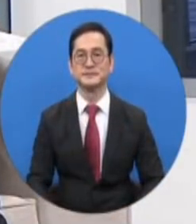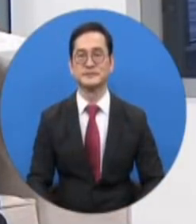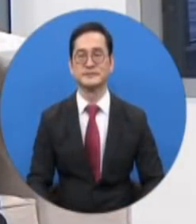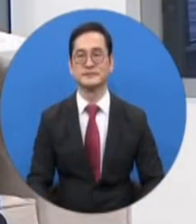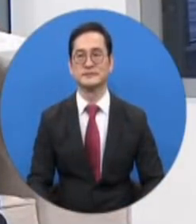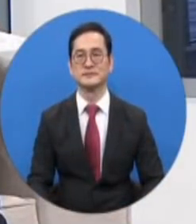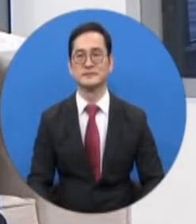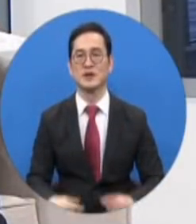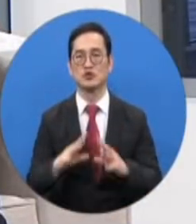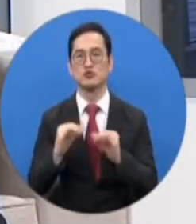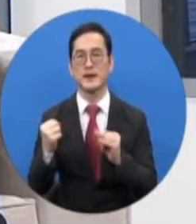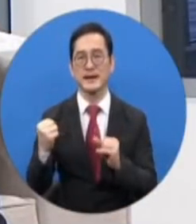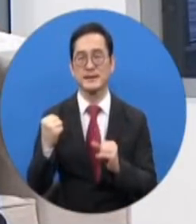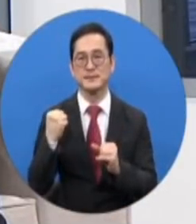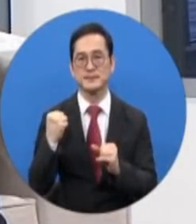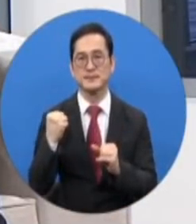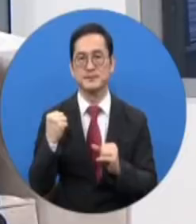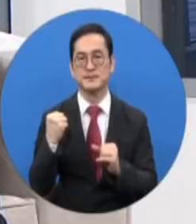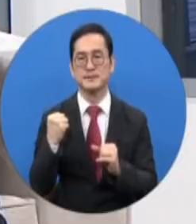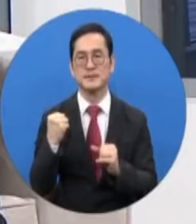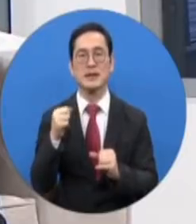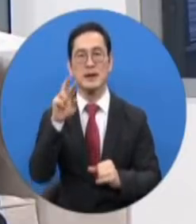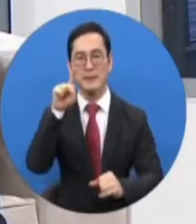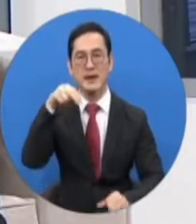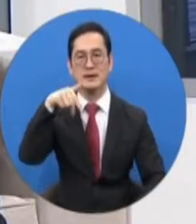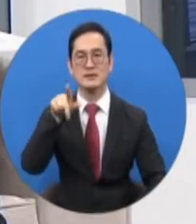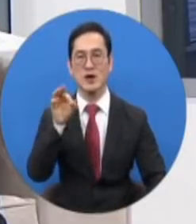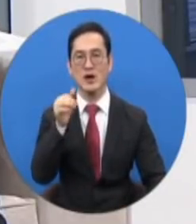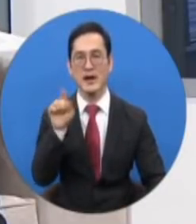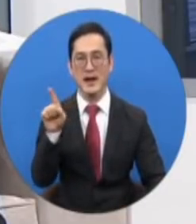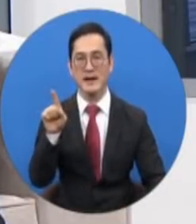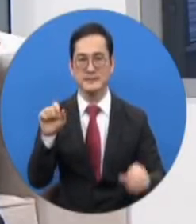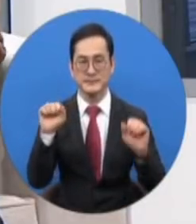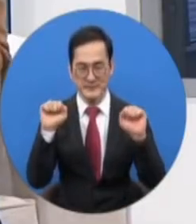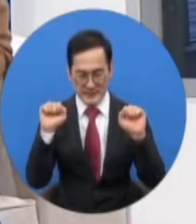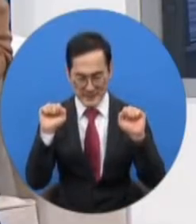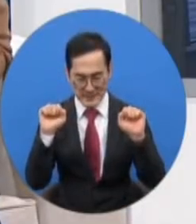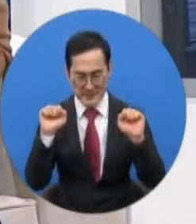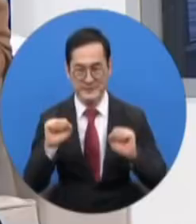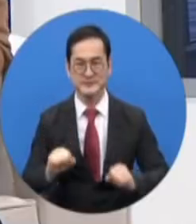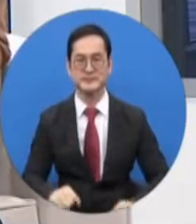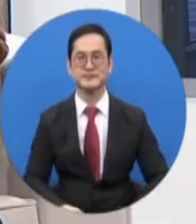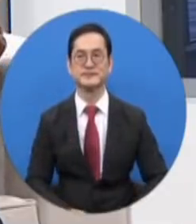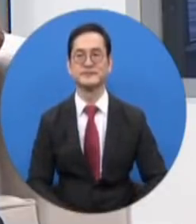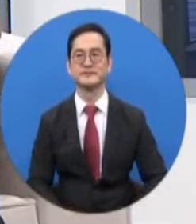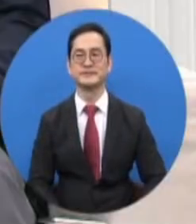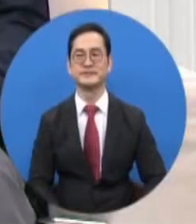국민의힘의 선대본 공보실을 이끌었던 바로다 박선생 박정하 전 청와대 대변인 나오셨습니다.